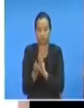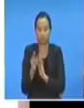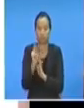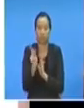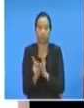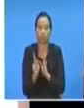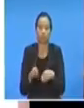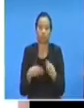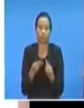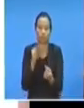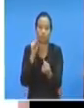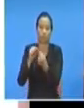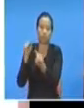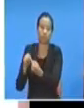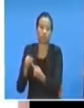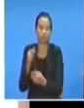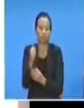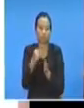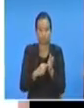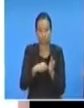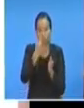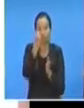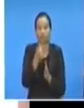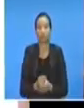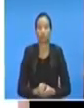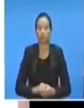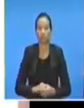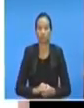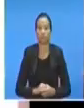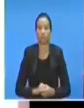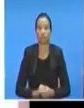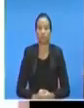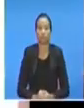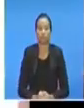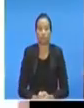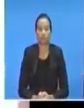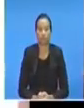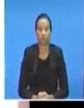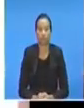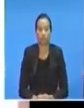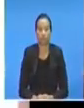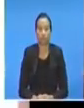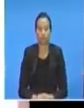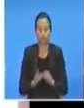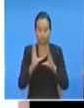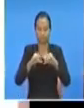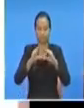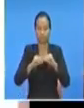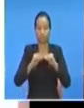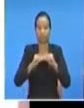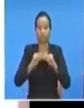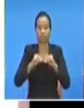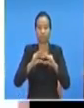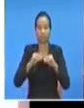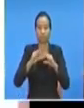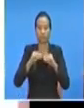มครั้งแรกสำนักงานแห่งชาติเสนอกฎหมายครับพระบัญญัตินี้ในที่ประชุมคณะกฤษฎีกาสรุปว่